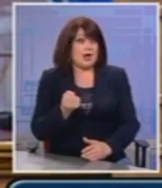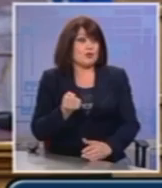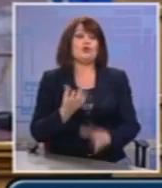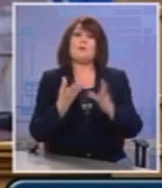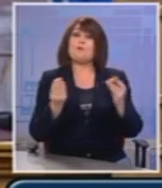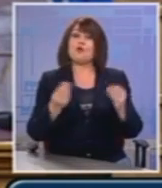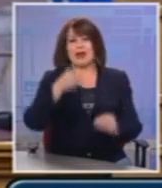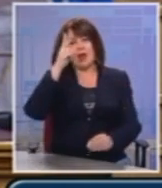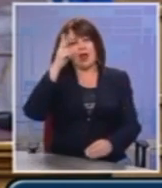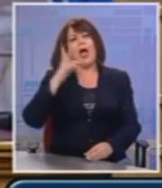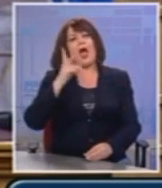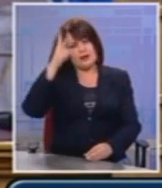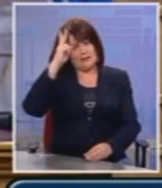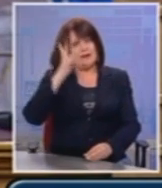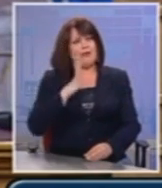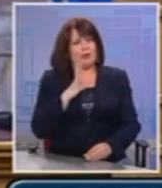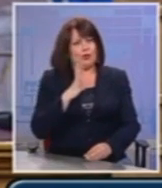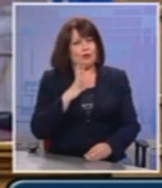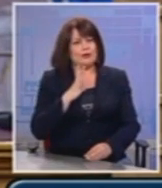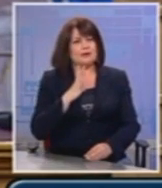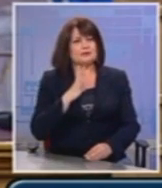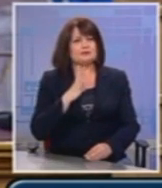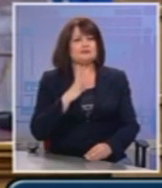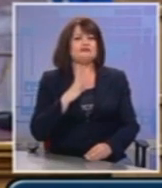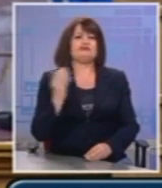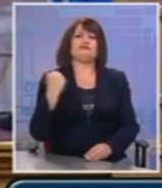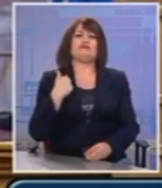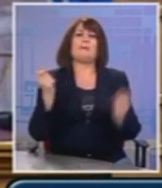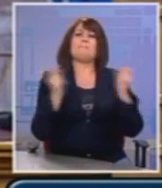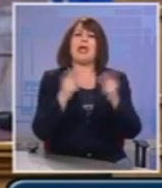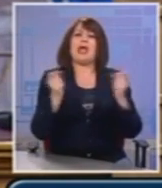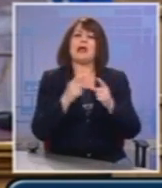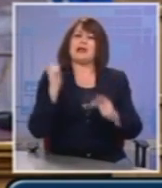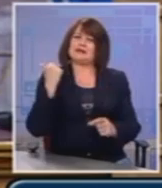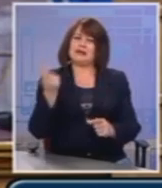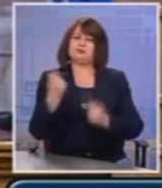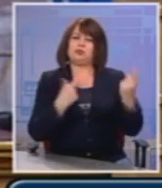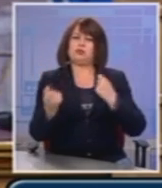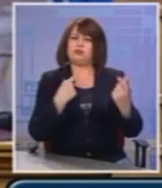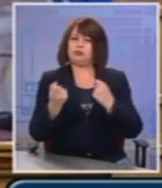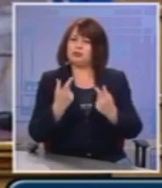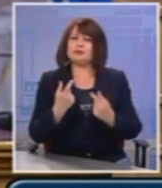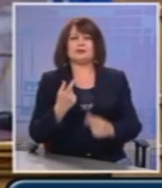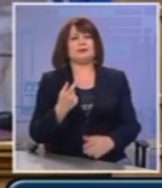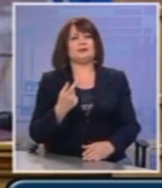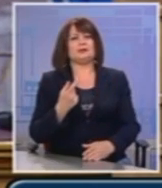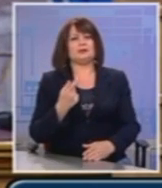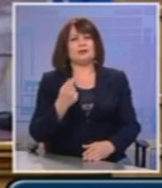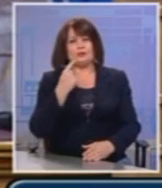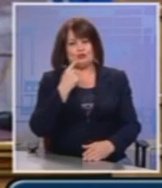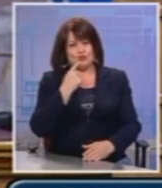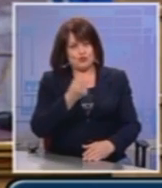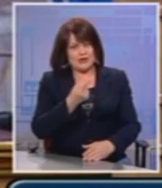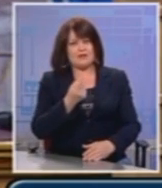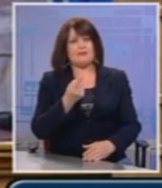άνθρωποι στη γερμανία μου έστειλαν ηλεκτρονικά μηνύματα χθες που είπα ότι θα έρθω στο